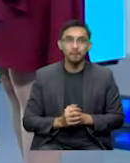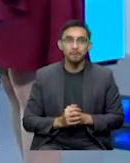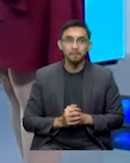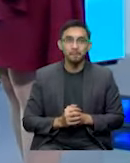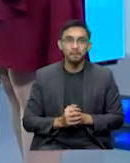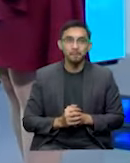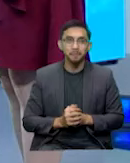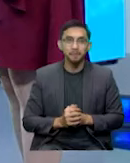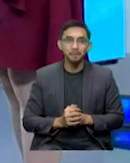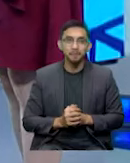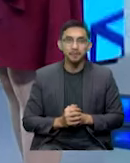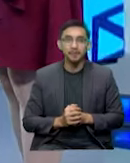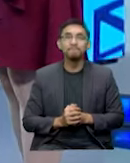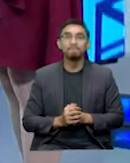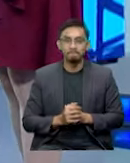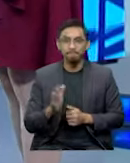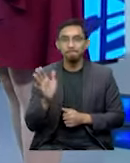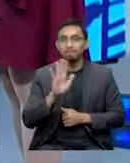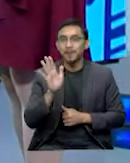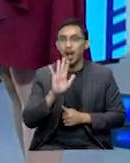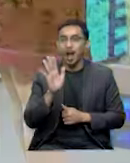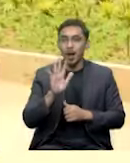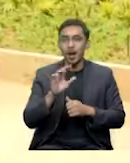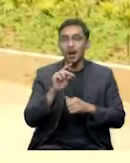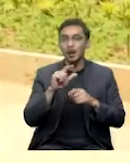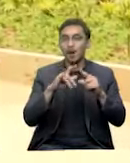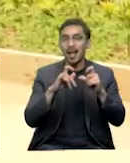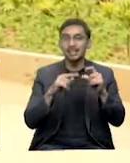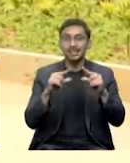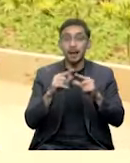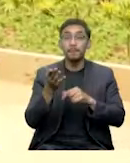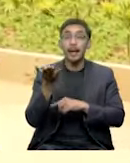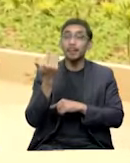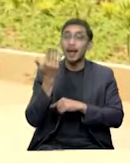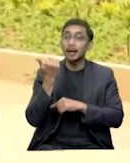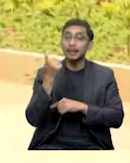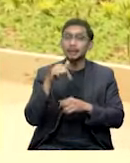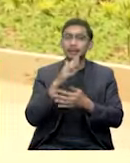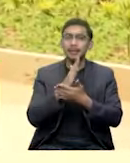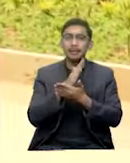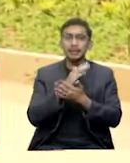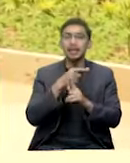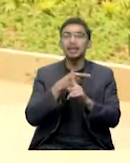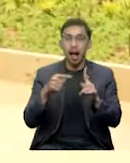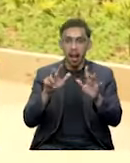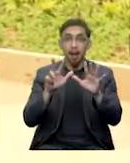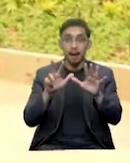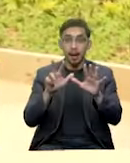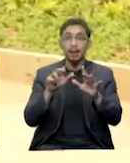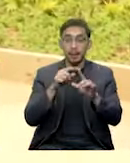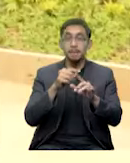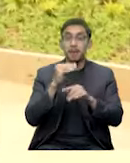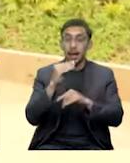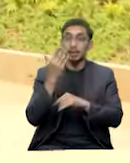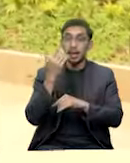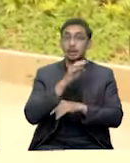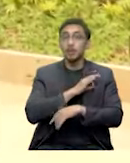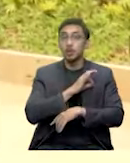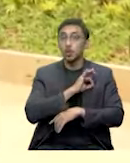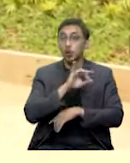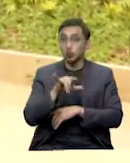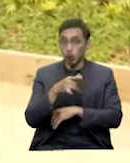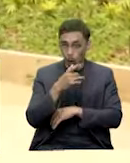Ya, Raisa dan juga pemirsa, tadi sekitar pukul 7.30 waktu Indonesia Barat, Presiden Joko Widodo diketahui bertolak